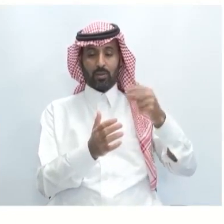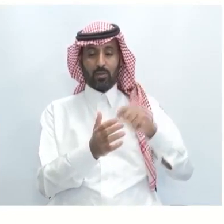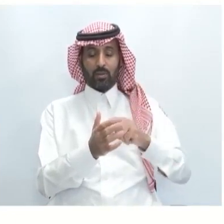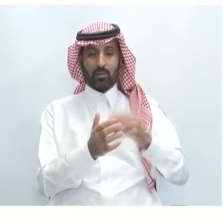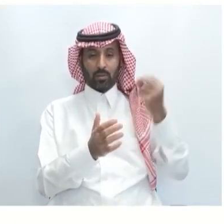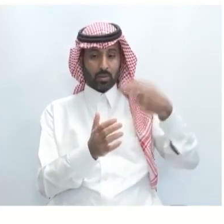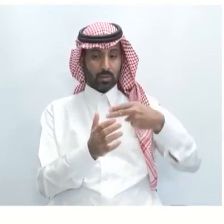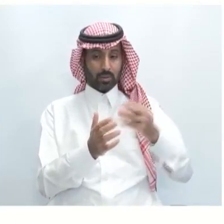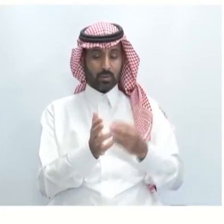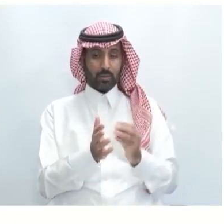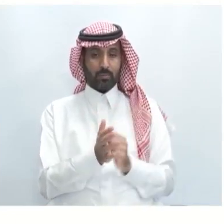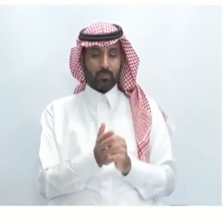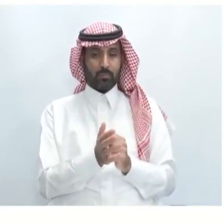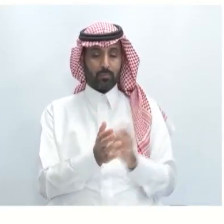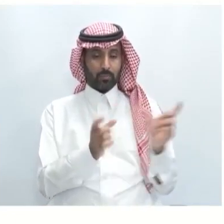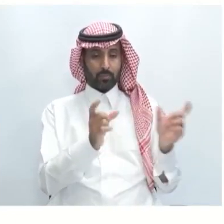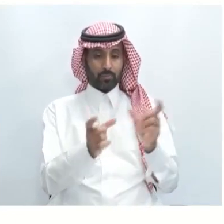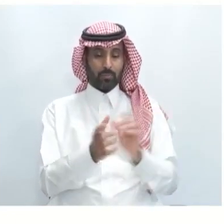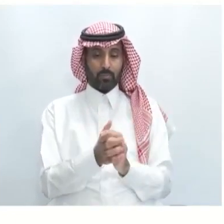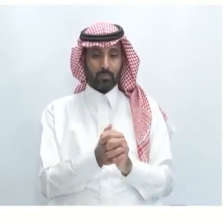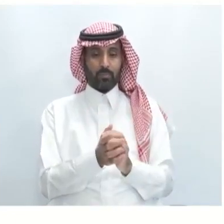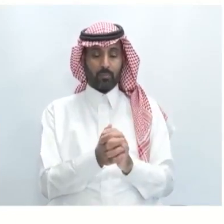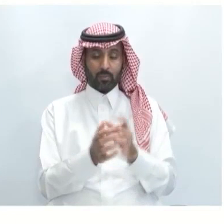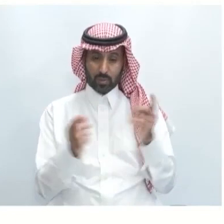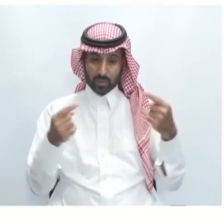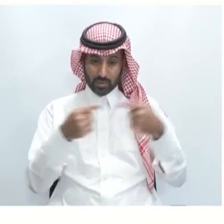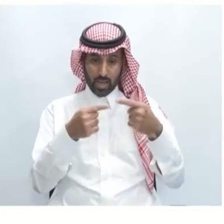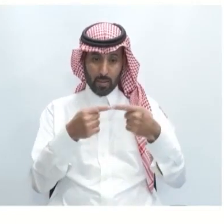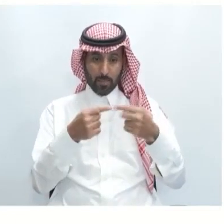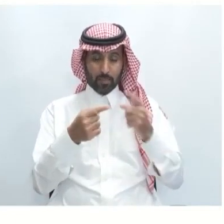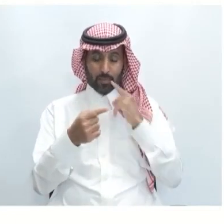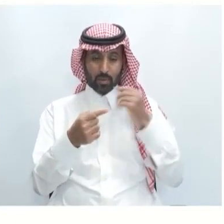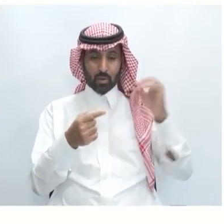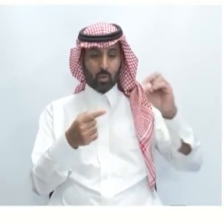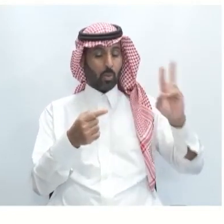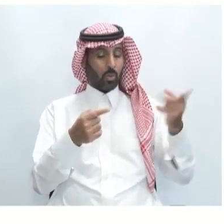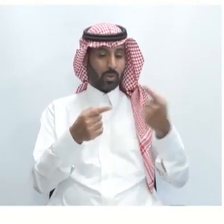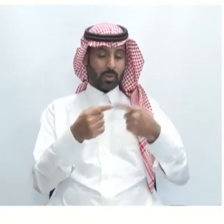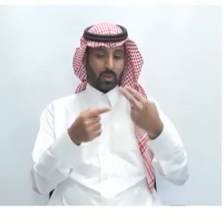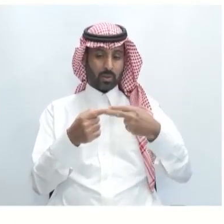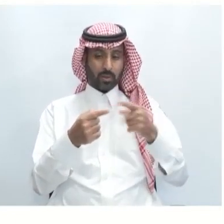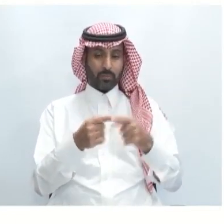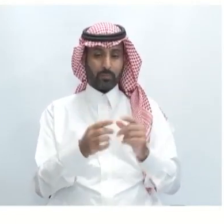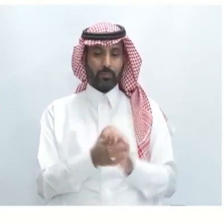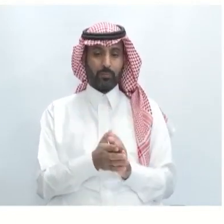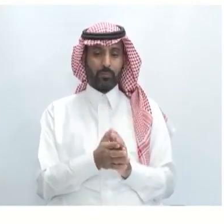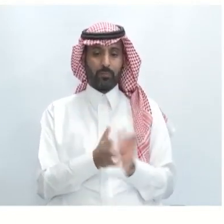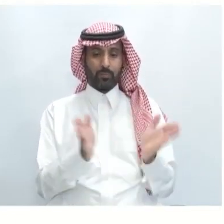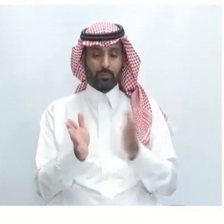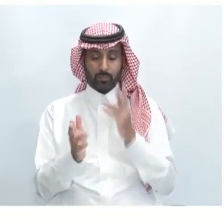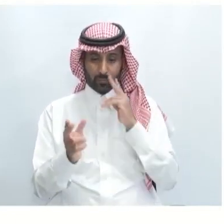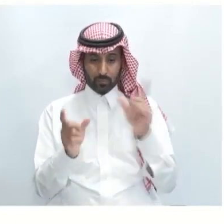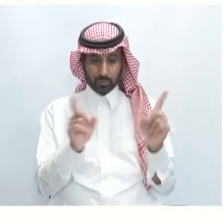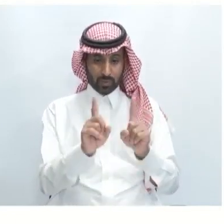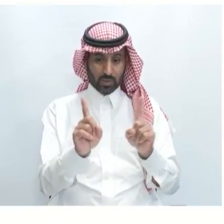اذا في النهايه لابد ان يكون هنا تقابل بين المجموعه الكربوكسيل وبين مجموعه الامين